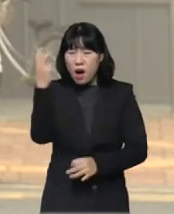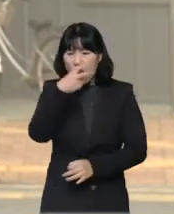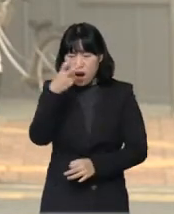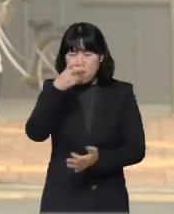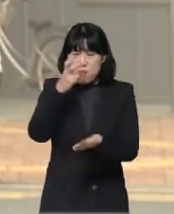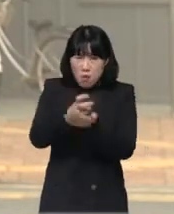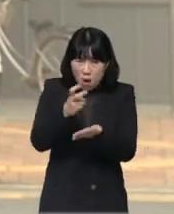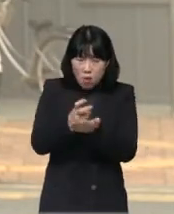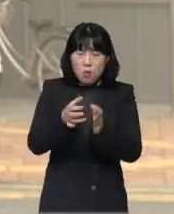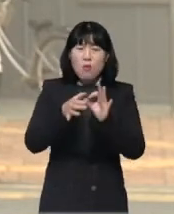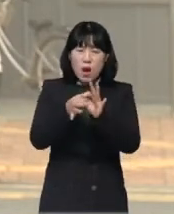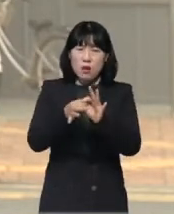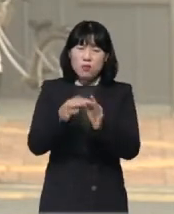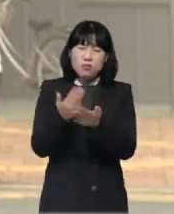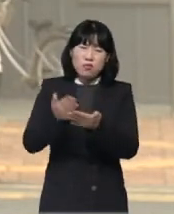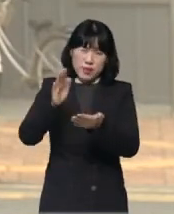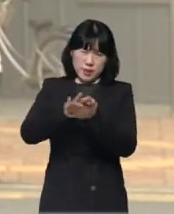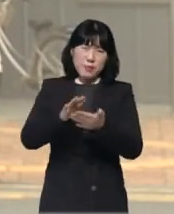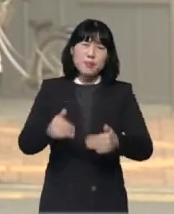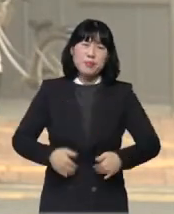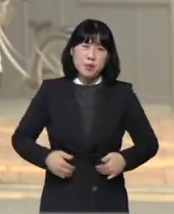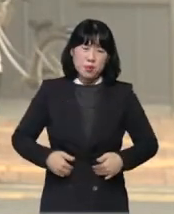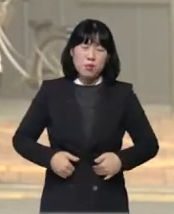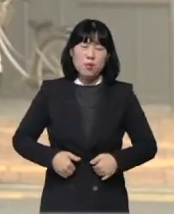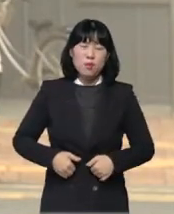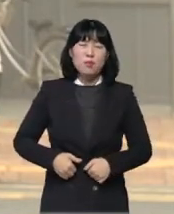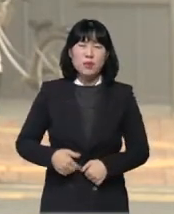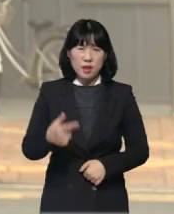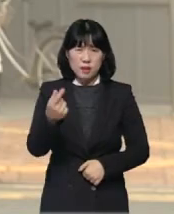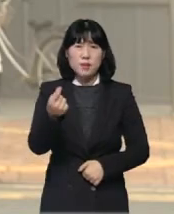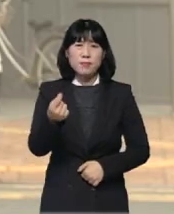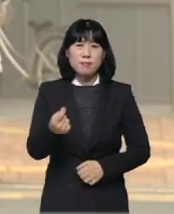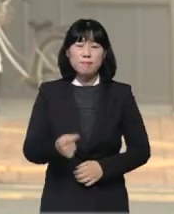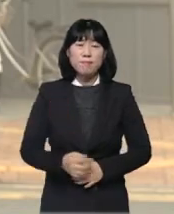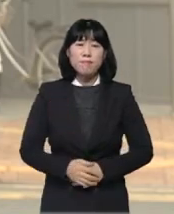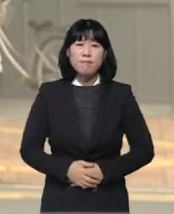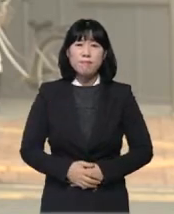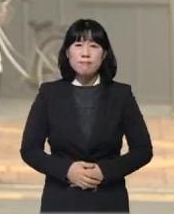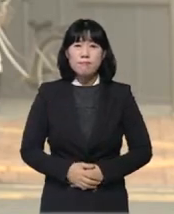기틀도 정비해야 할 필요성이 제기됩니다. KBC 이준호입니다.